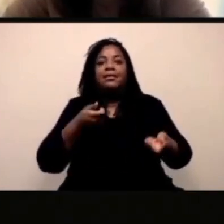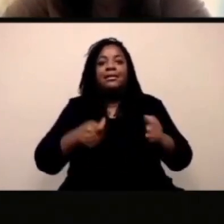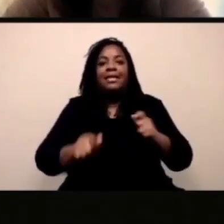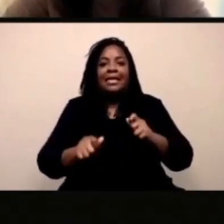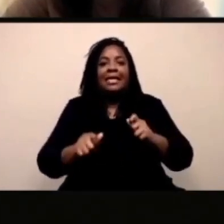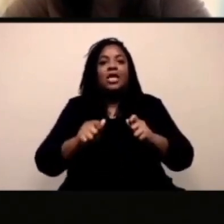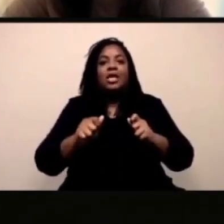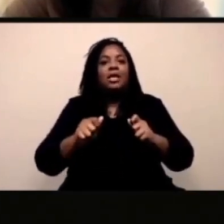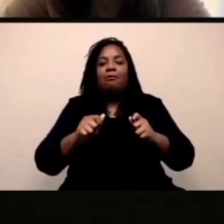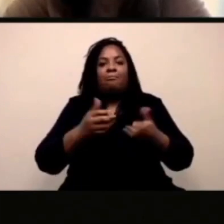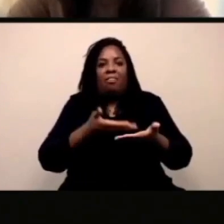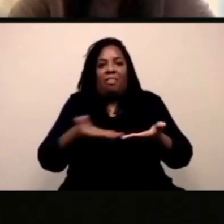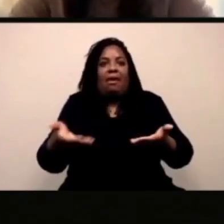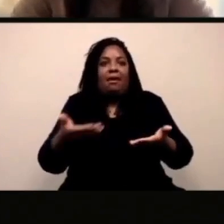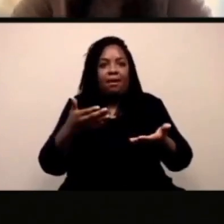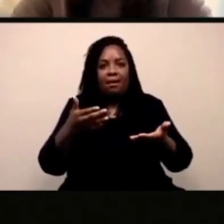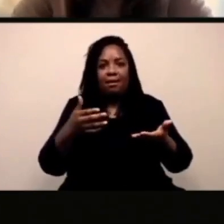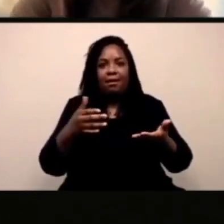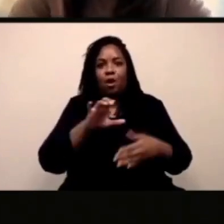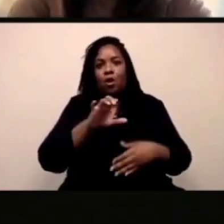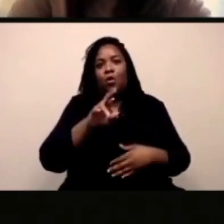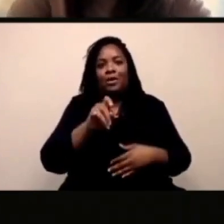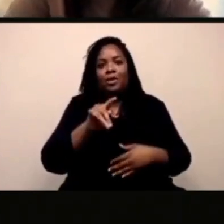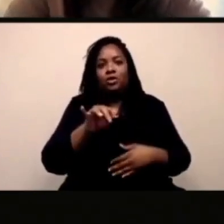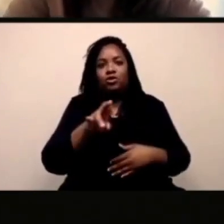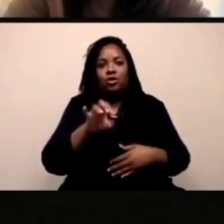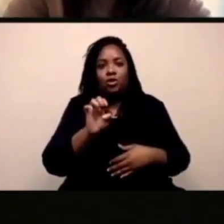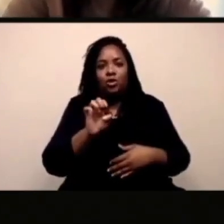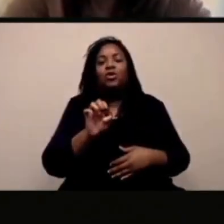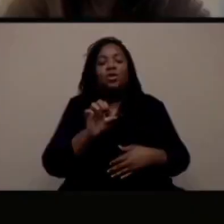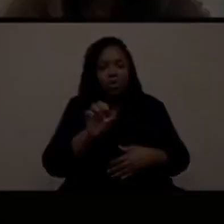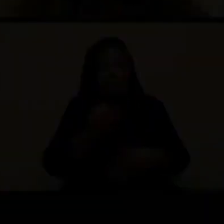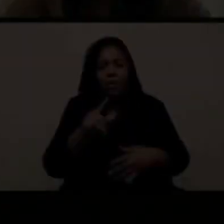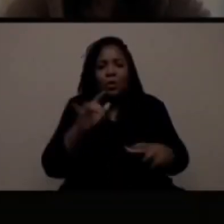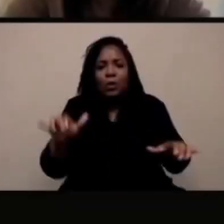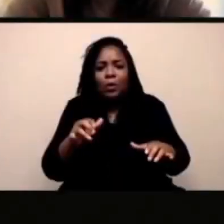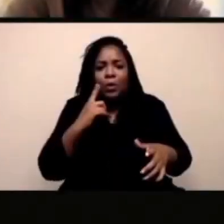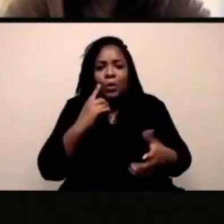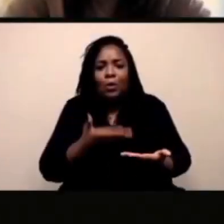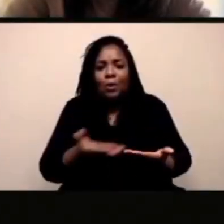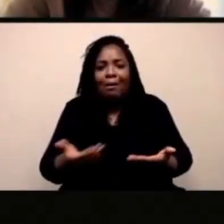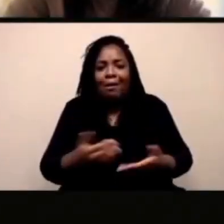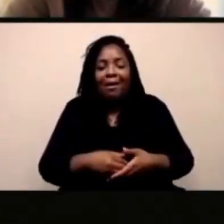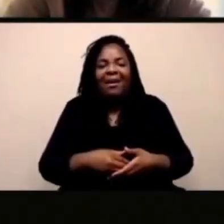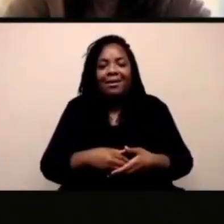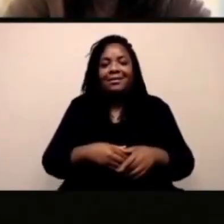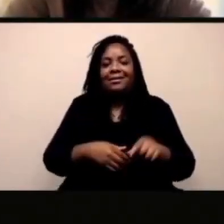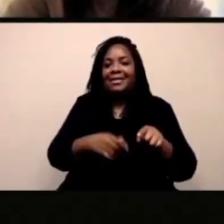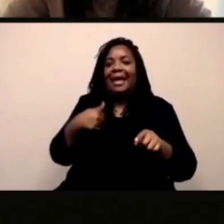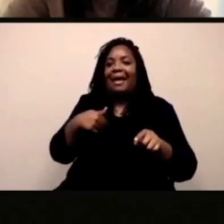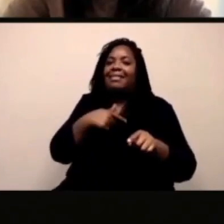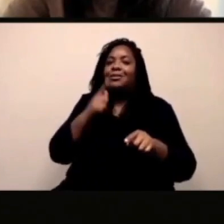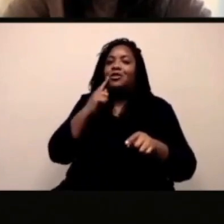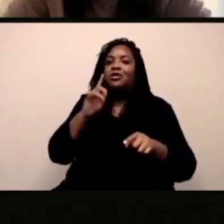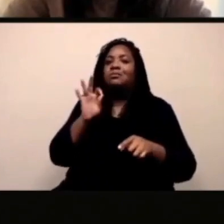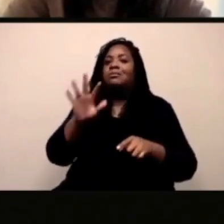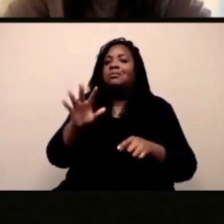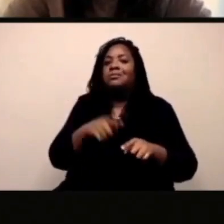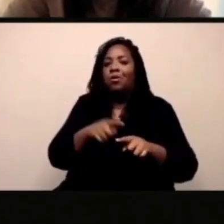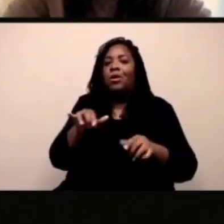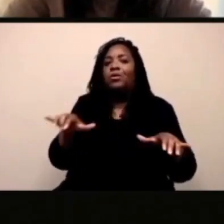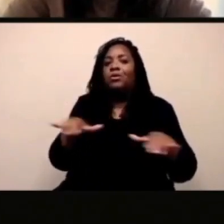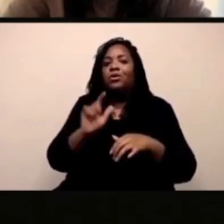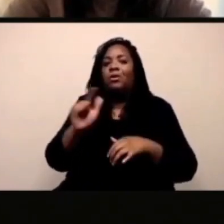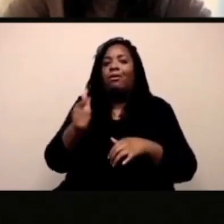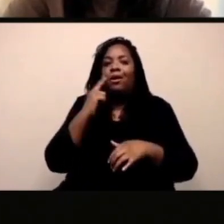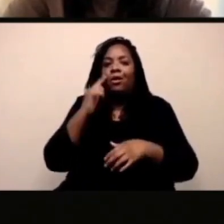申し上げたいと思いますではまずあとチャットでの質問ですがどんな後いきものにももしやとなれるとしたらあなたは